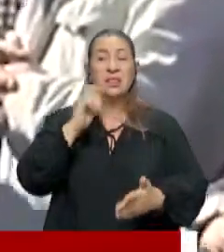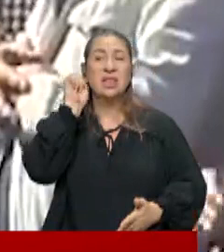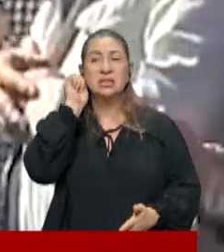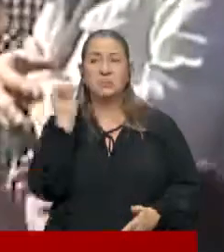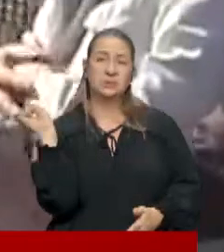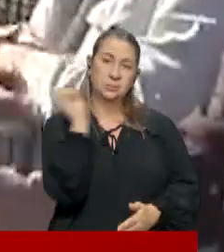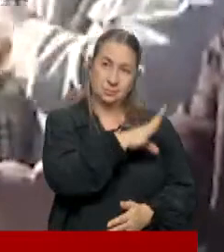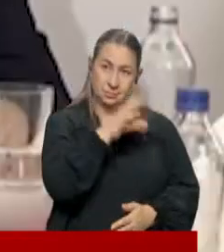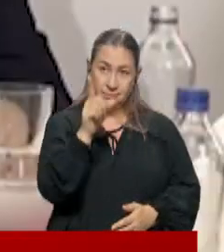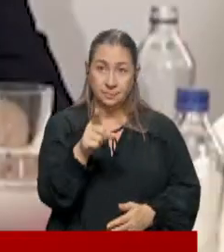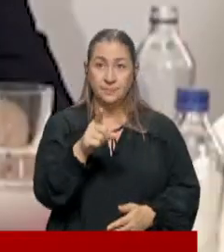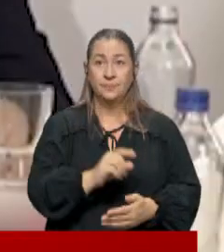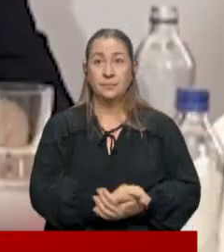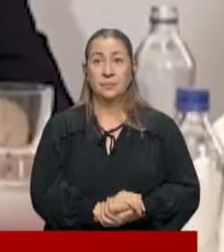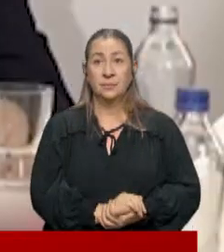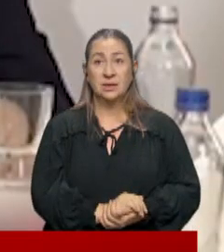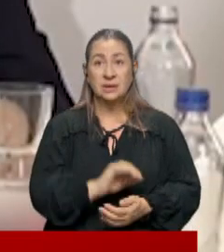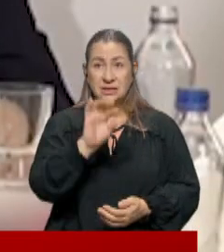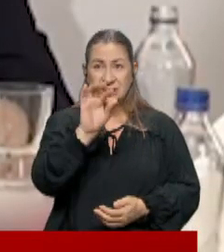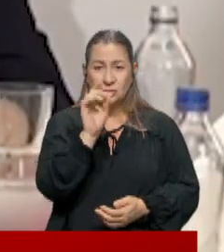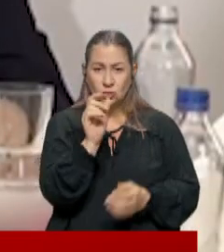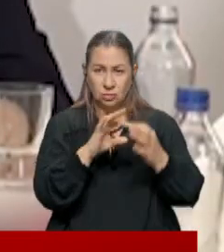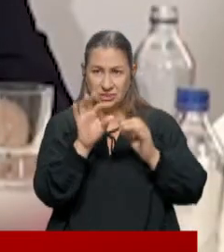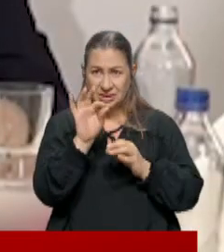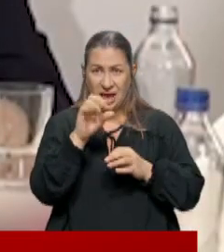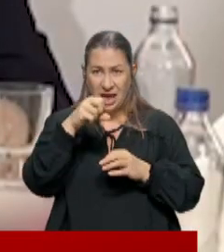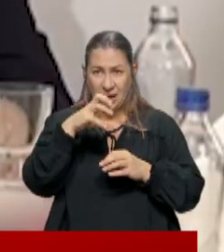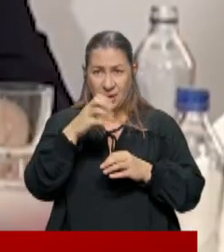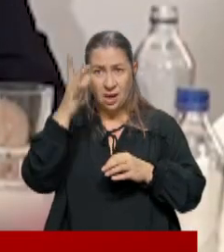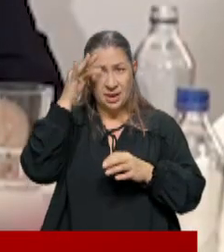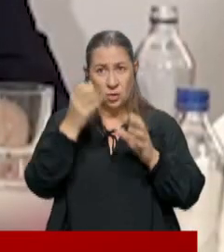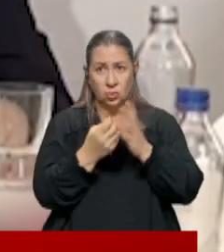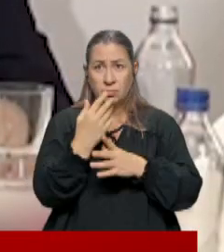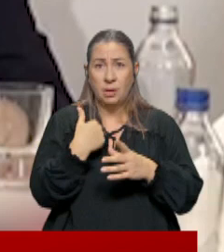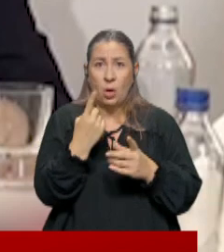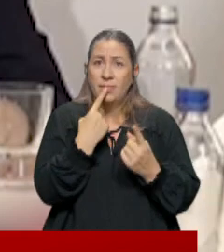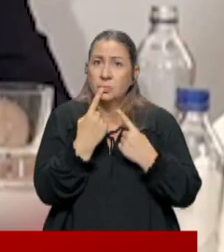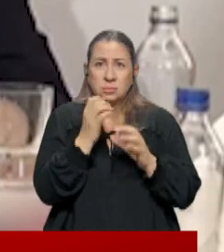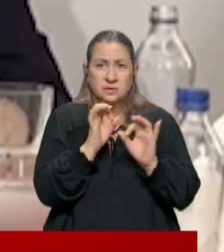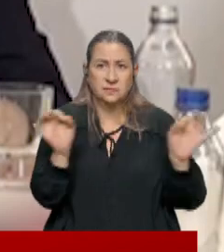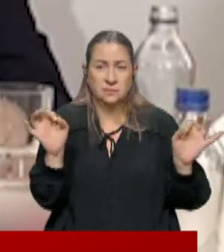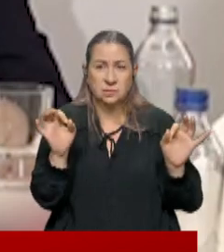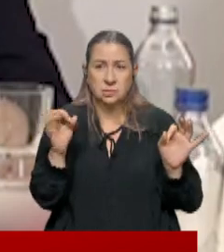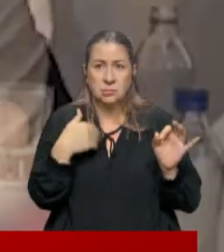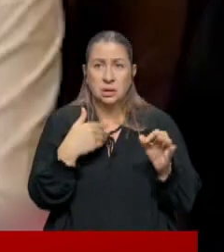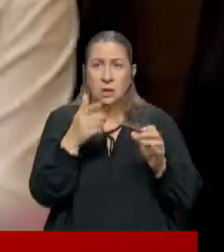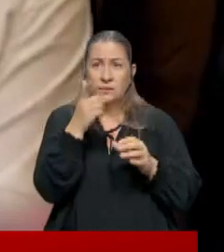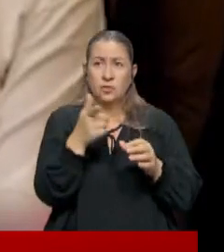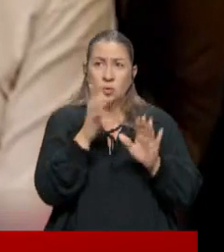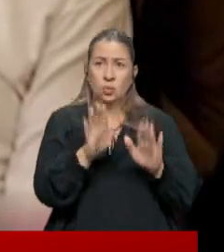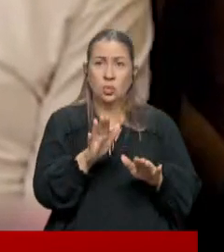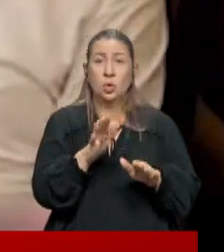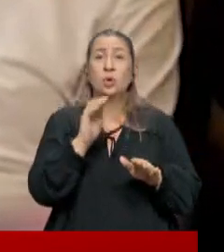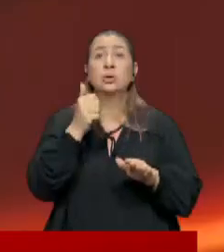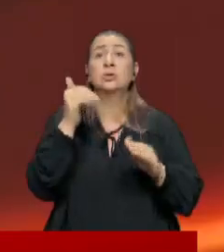disiplin kuruluna sevk edildi. Şeyiz cumhurbaşkanımız AK Parti'yi Amerika kurdu. Benim öyle bir lafım yok. Bende kaset duruyor. Günü